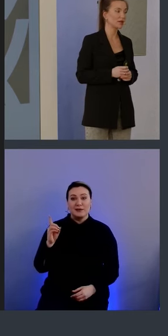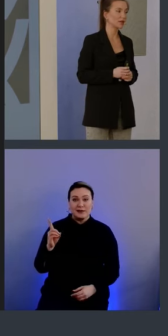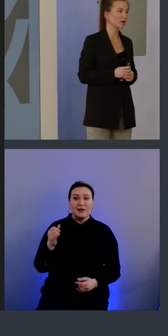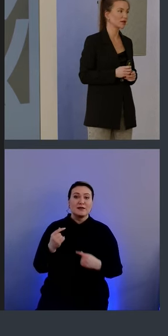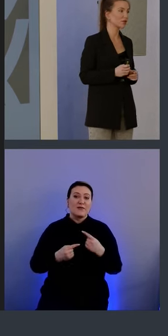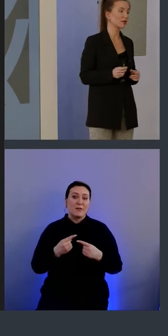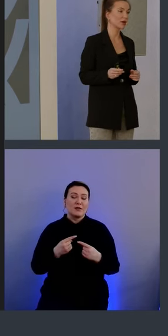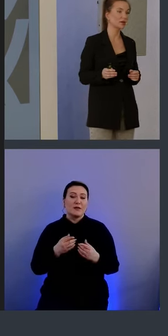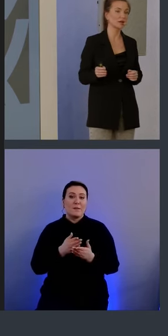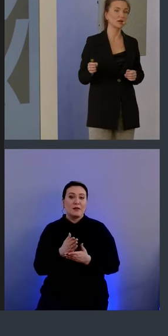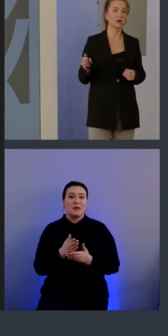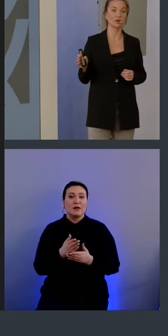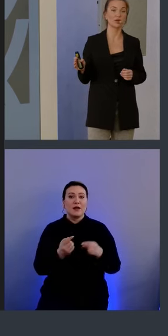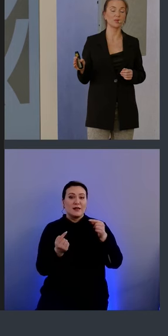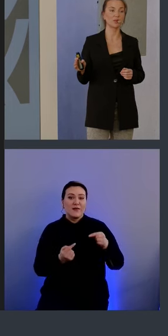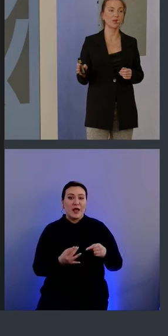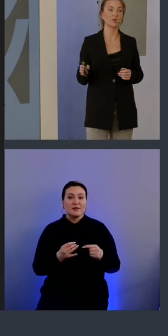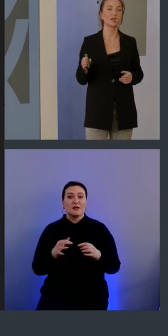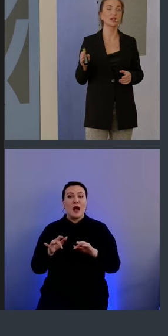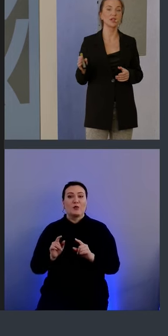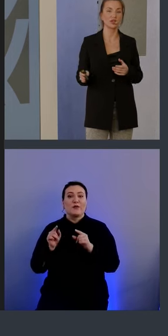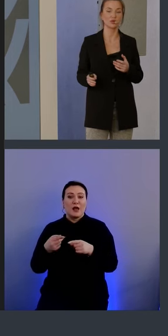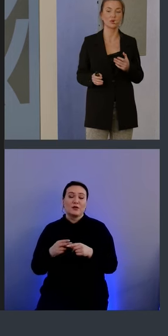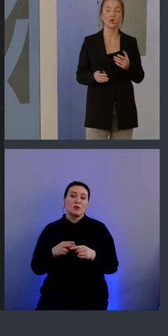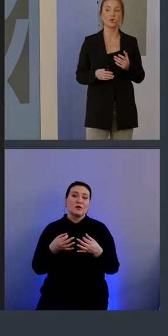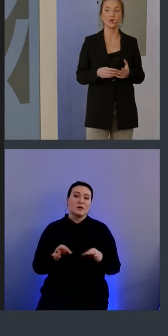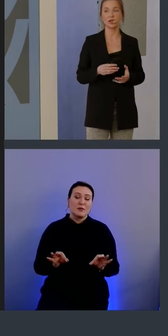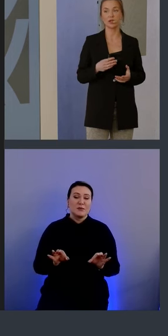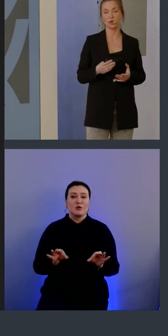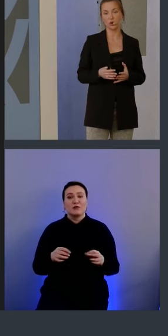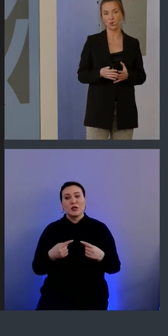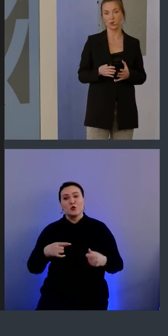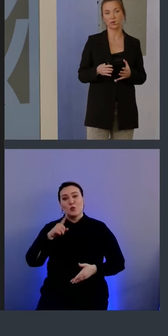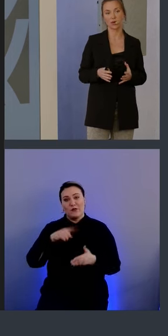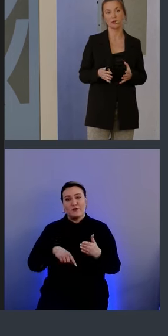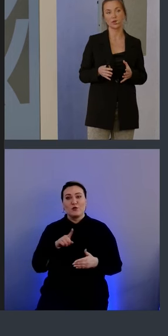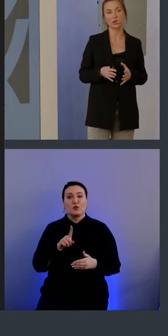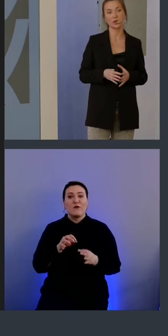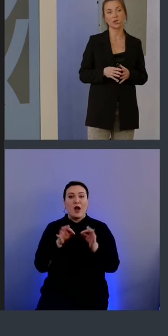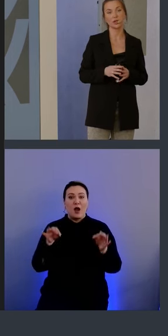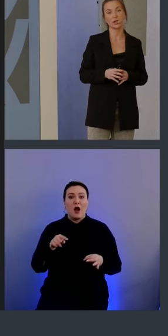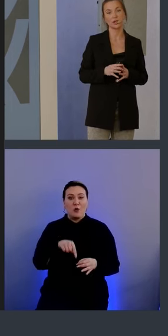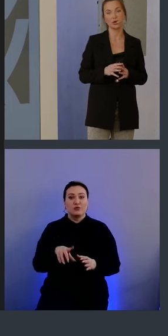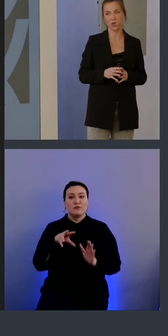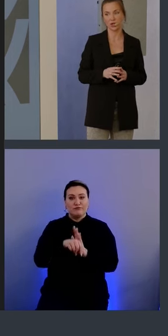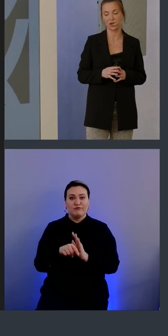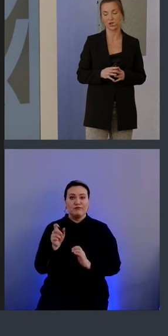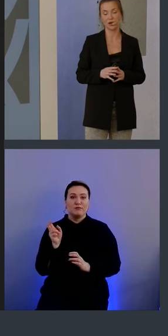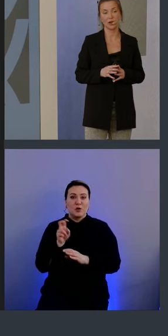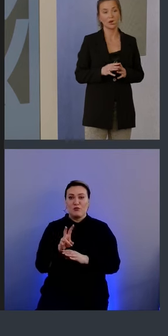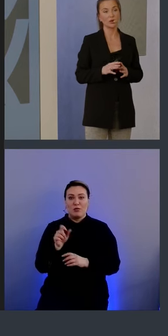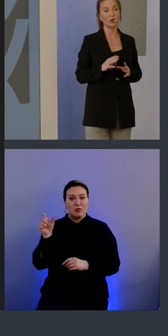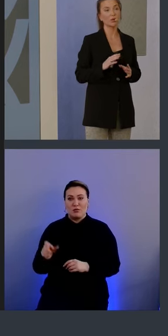методов идентификации и аутентификации, который обеспечивает различную уверенность в том, что в аккаунте находится не